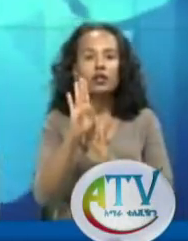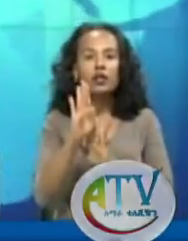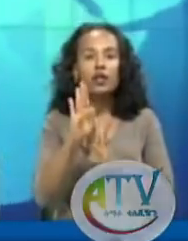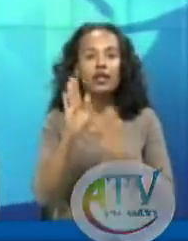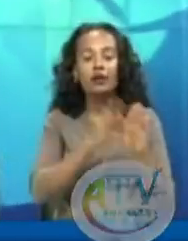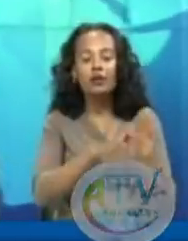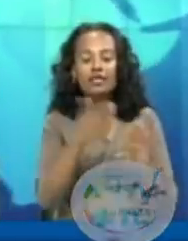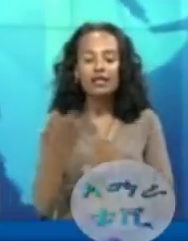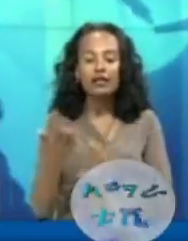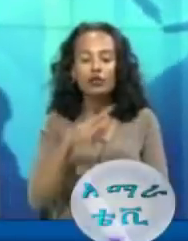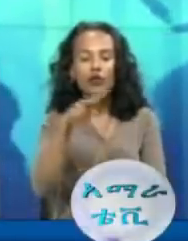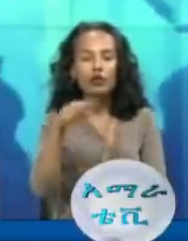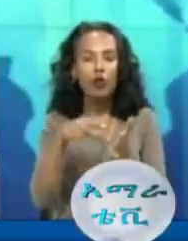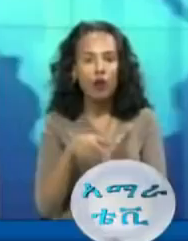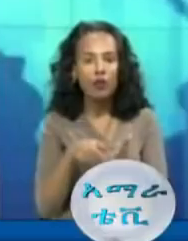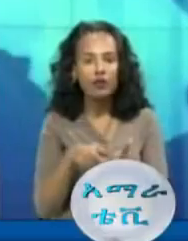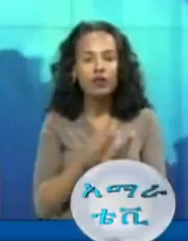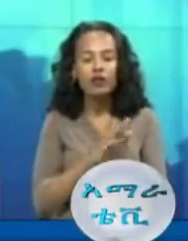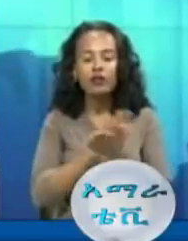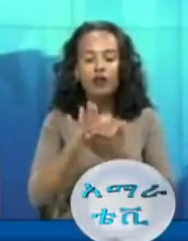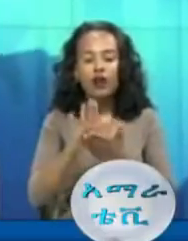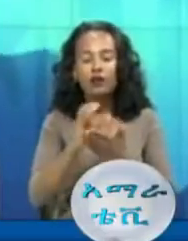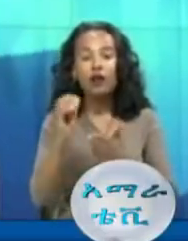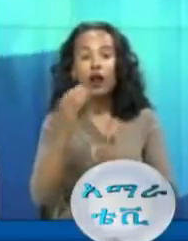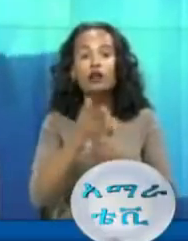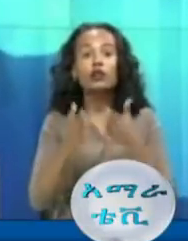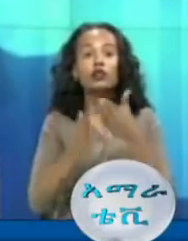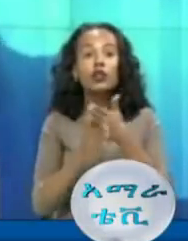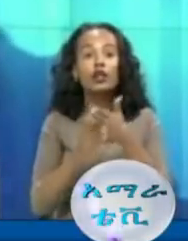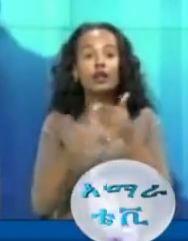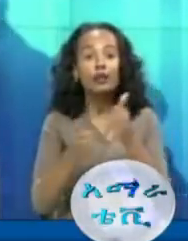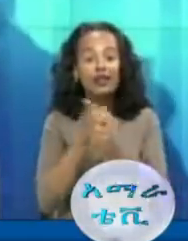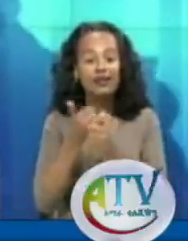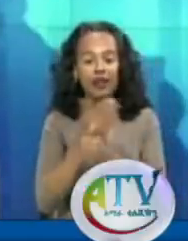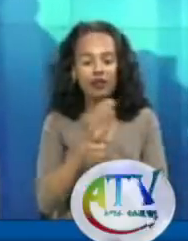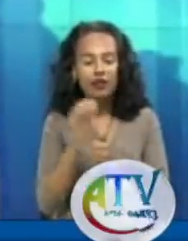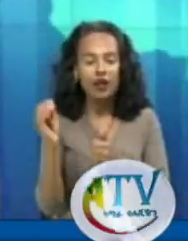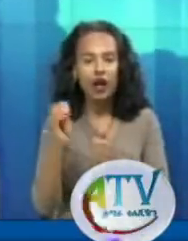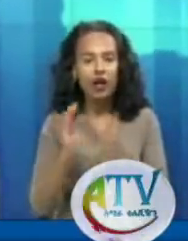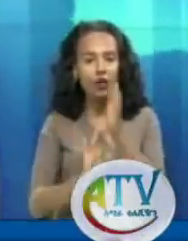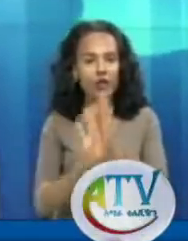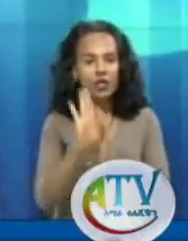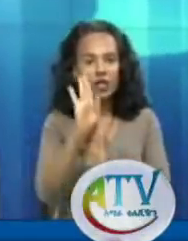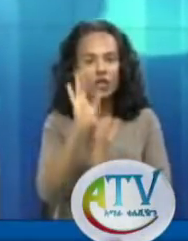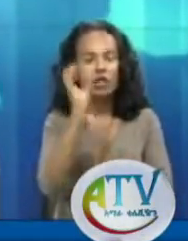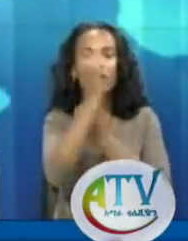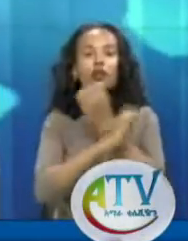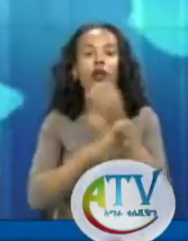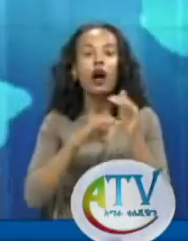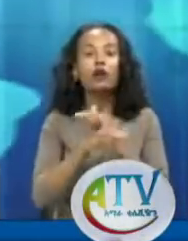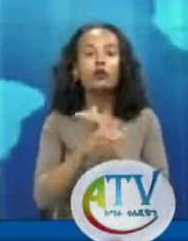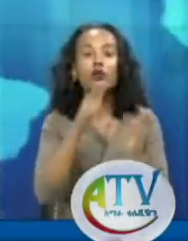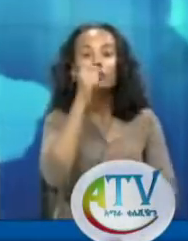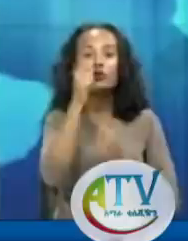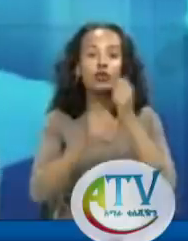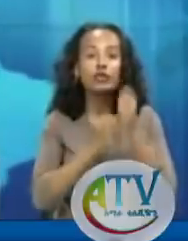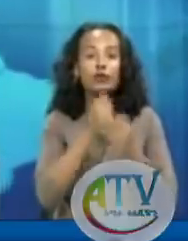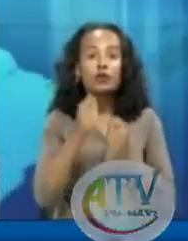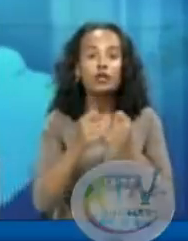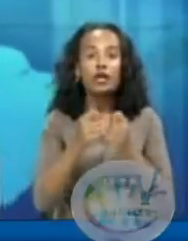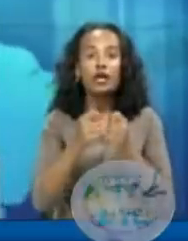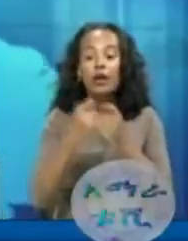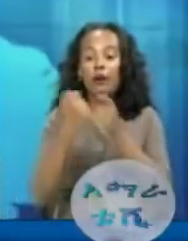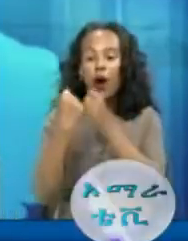ተቋማት የአገልግሎት ጥራትና ደረጃን ለመከታተልና ለማሳደግ የሀገር ውስጥ ቱሪዝምን